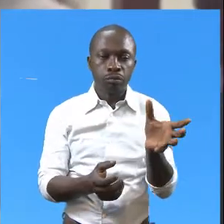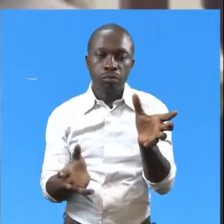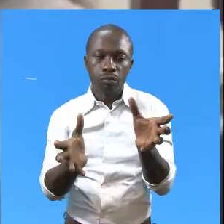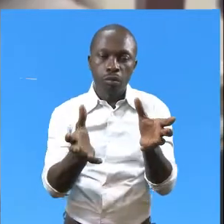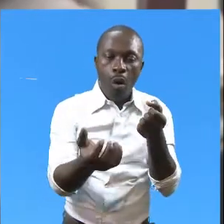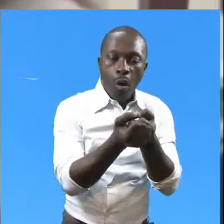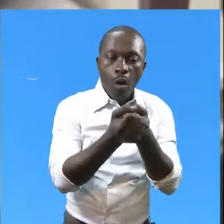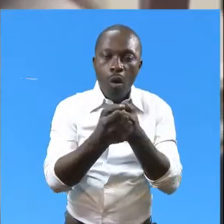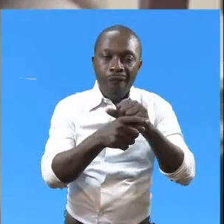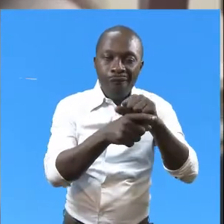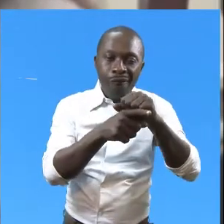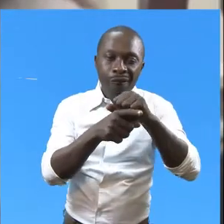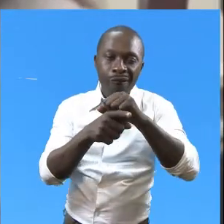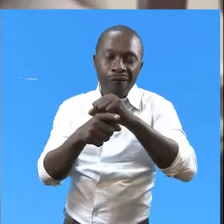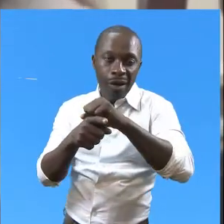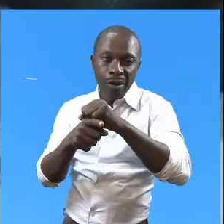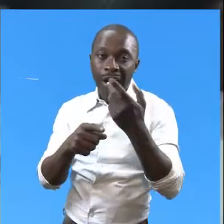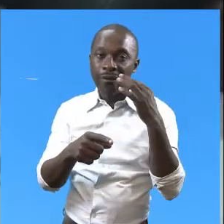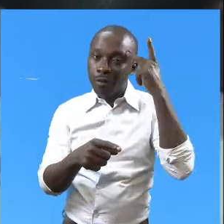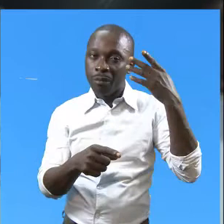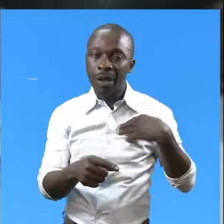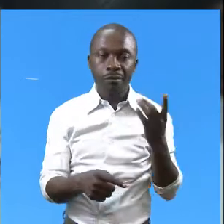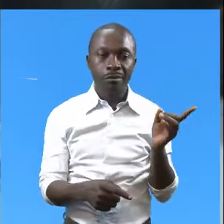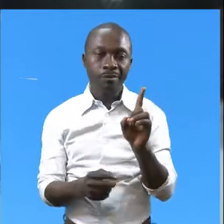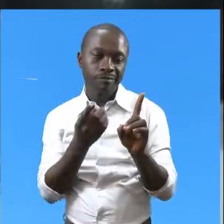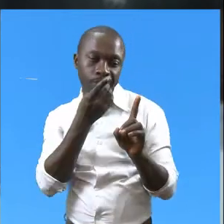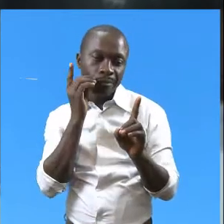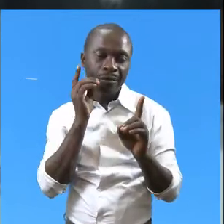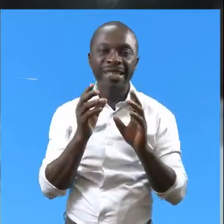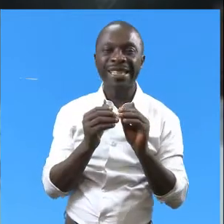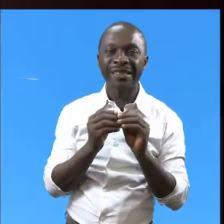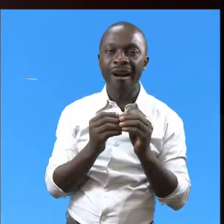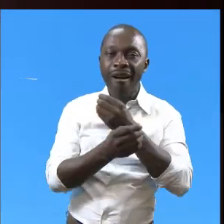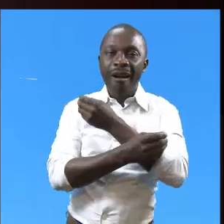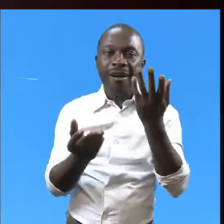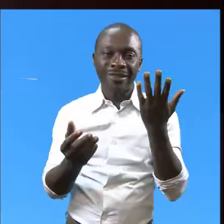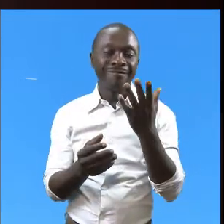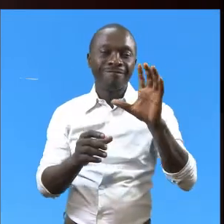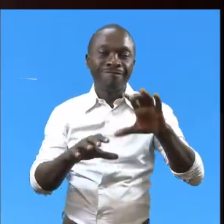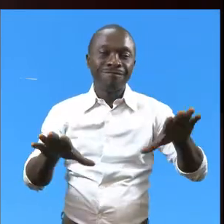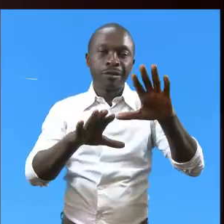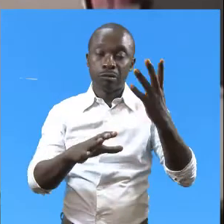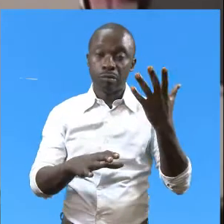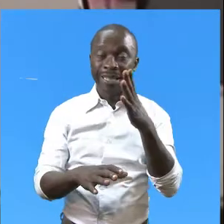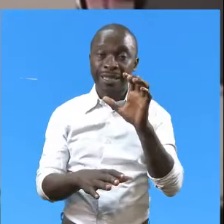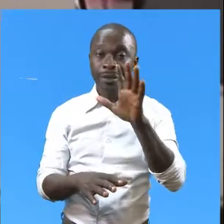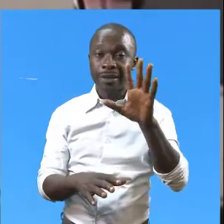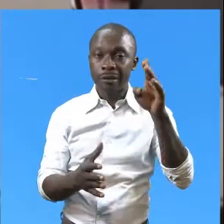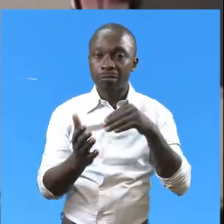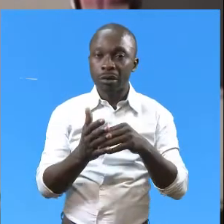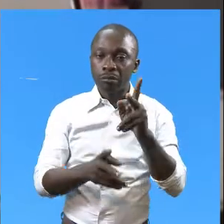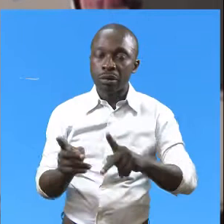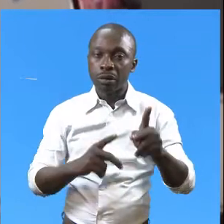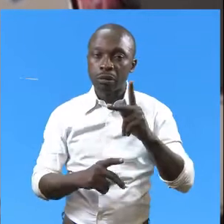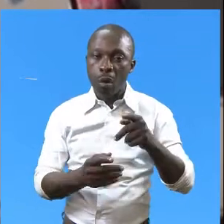le Parlement, le chef du gouvernement, Joseph Dion Goûté, avait annoncé la création de 550 000 emplois